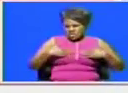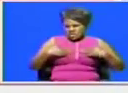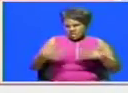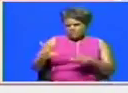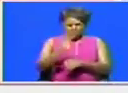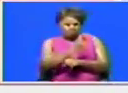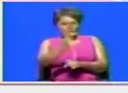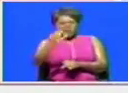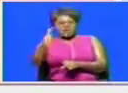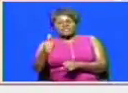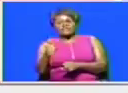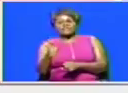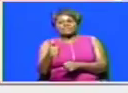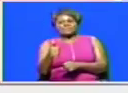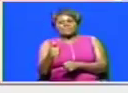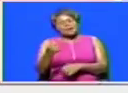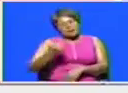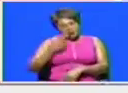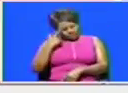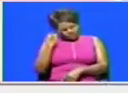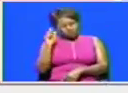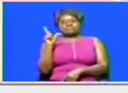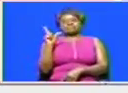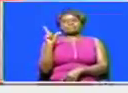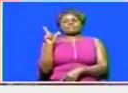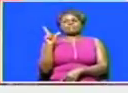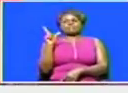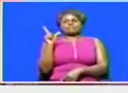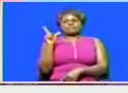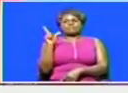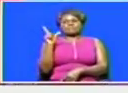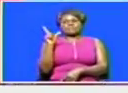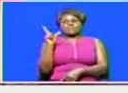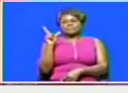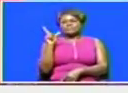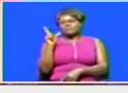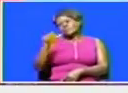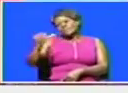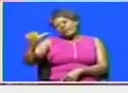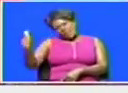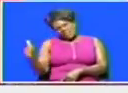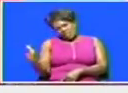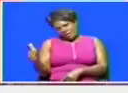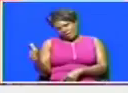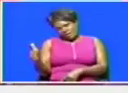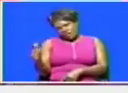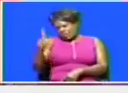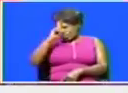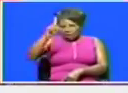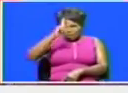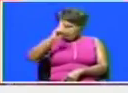kutafute hiyo Ijumaa nyingine. Kwa hivyo wasichana, fungueni macho. Biki Fimbo, kuna wale ambao, kuna dhana ambayo